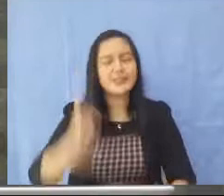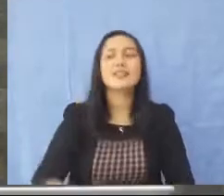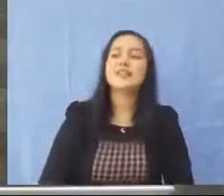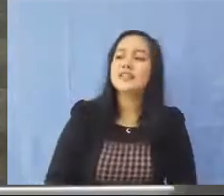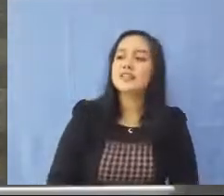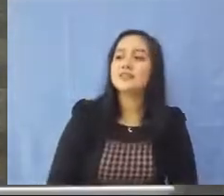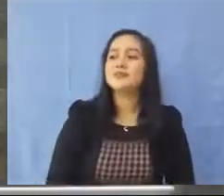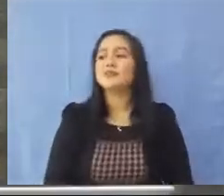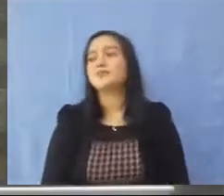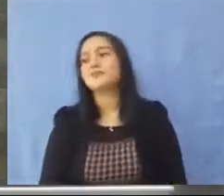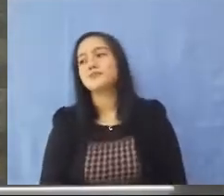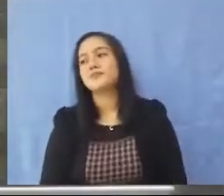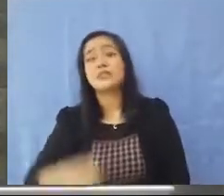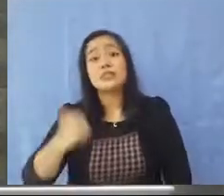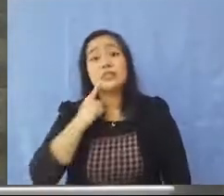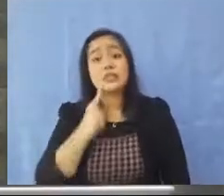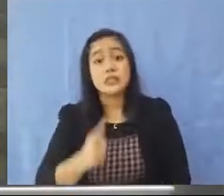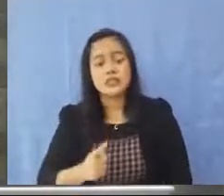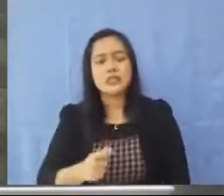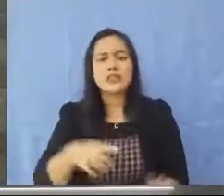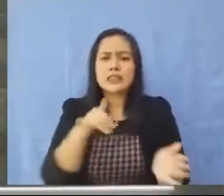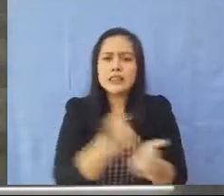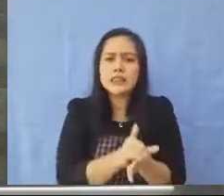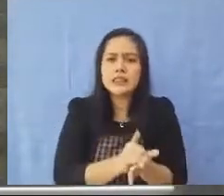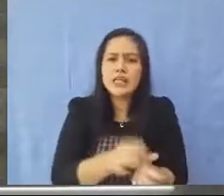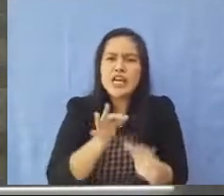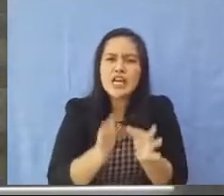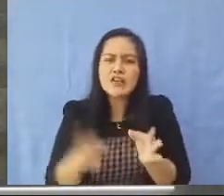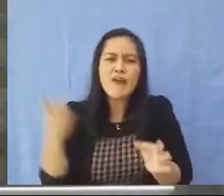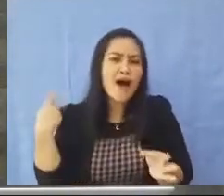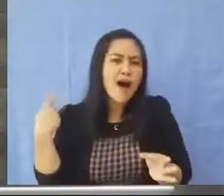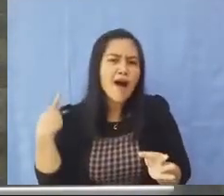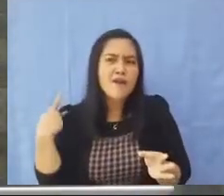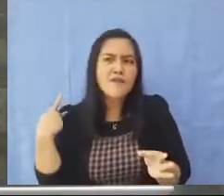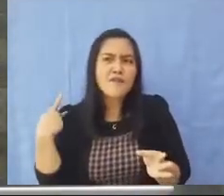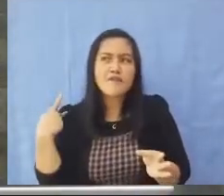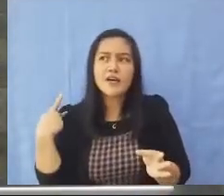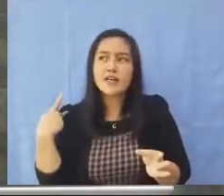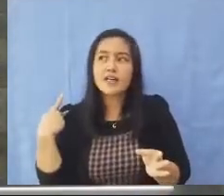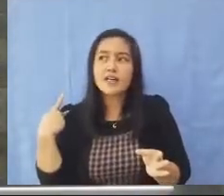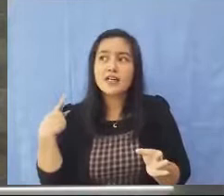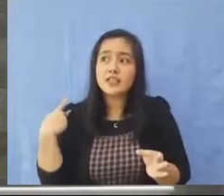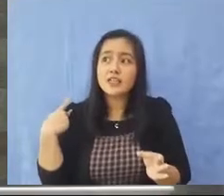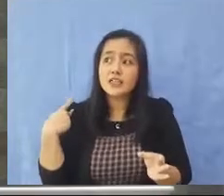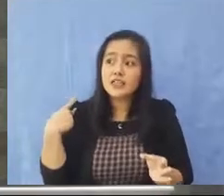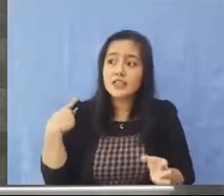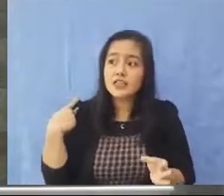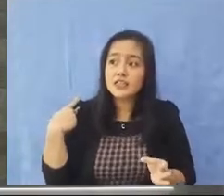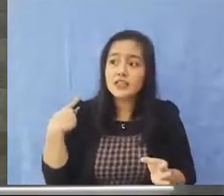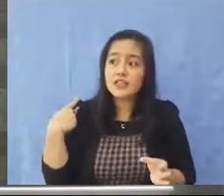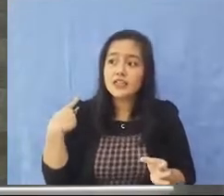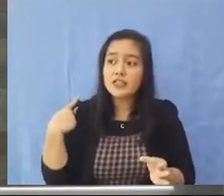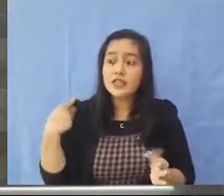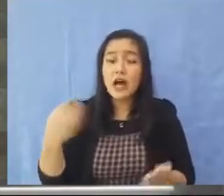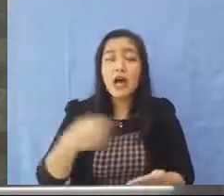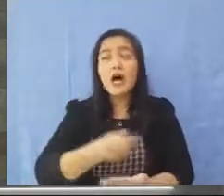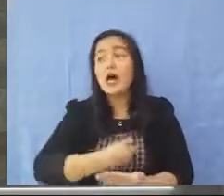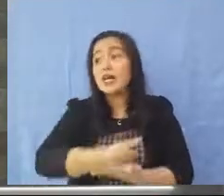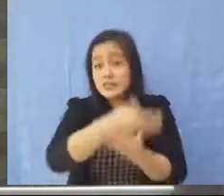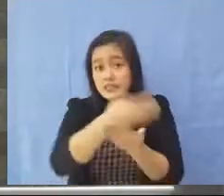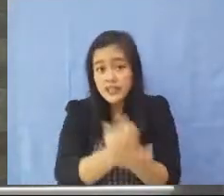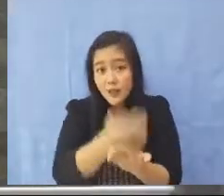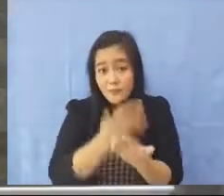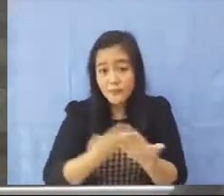is something, hindi ko naman po sinasabi na may mahalaga. Ano, lagay po natin sa isipan natin ito lahat. Hindi po sa sinasabi ko